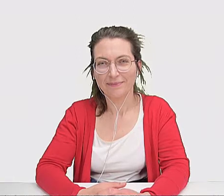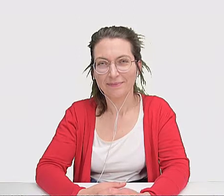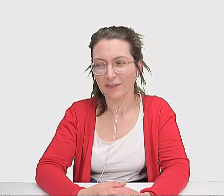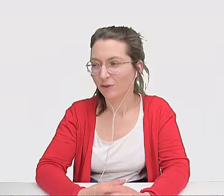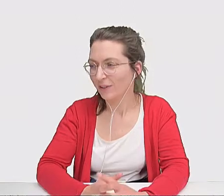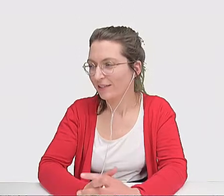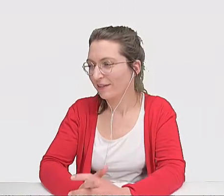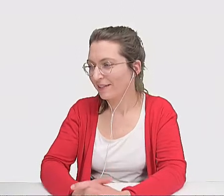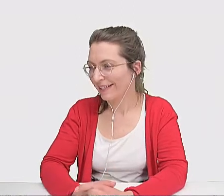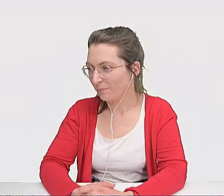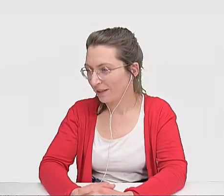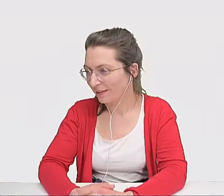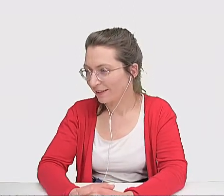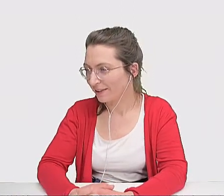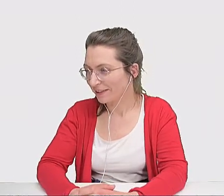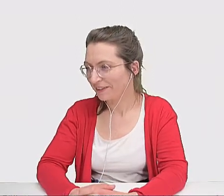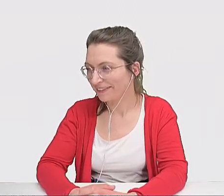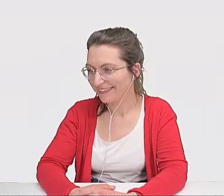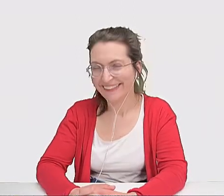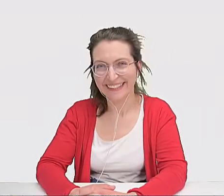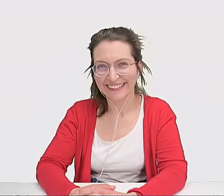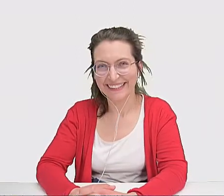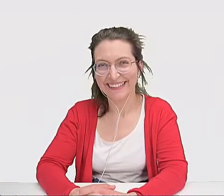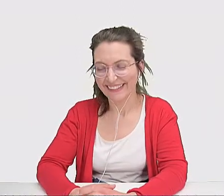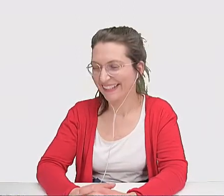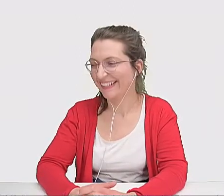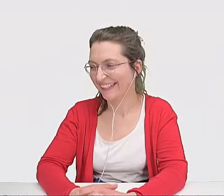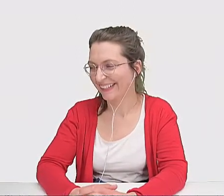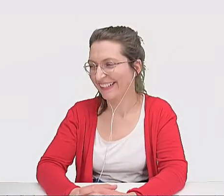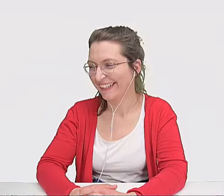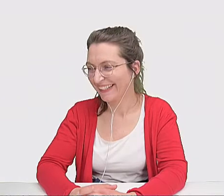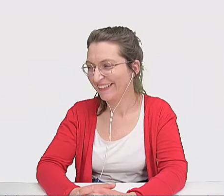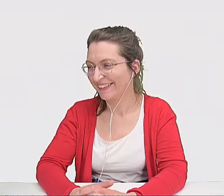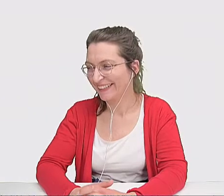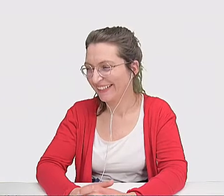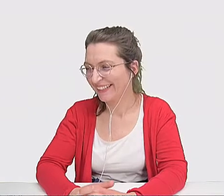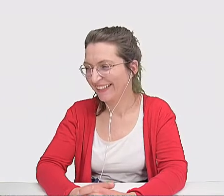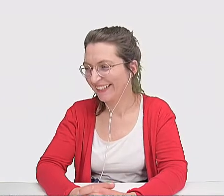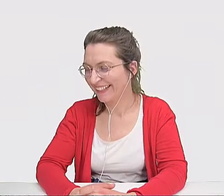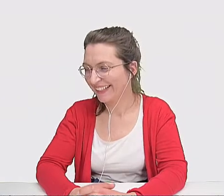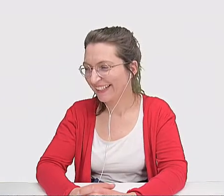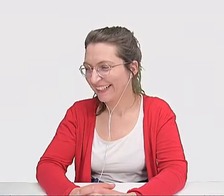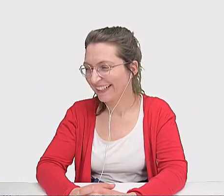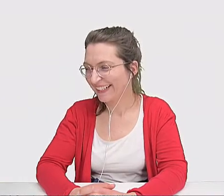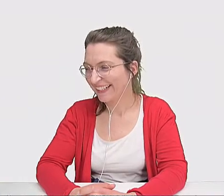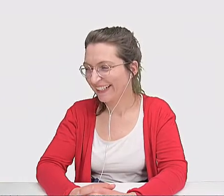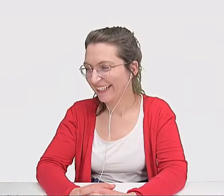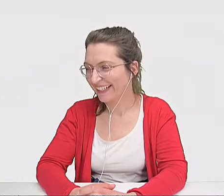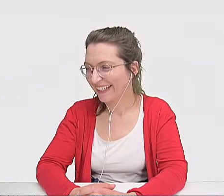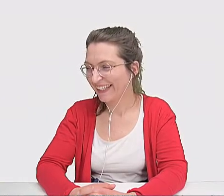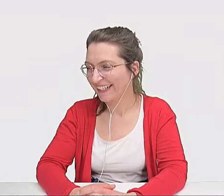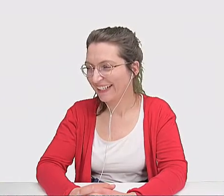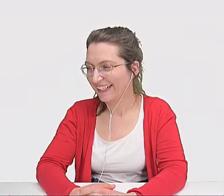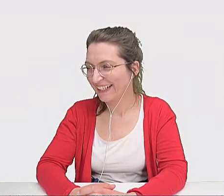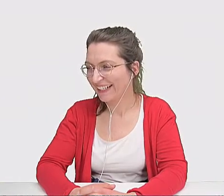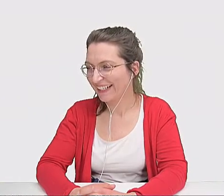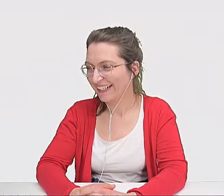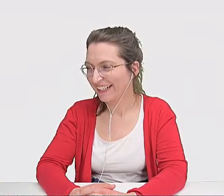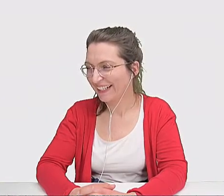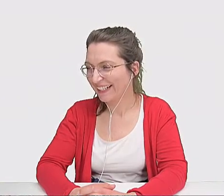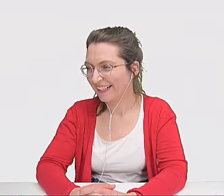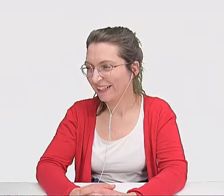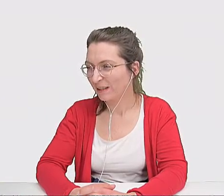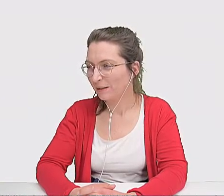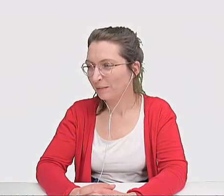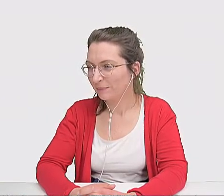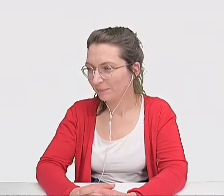Ländern. Das war jetzt Japan hier. Genau, das ist Japan. Genau. Und aktuell, oder wie gesagt, das war so diese Mint-Challenge, die ist aber jetzt, glaube ich,